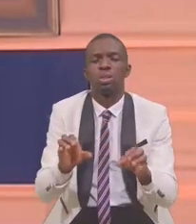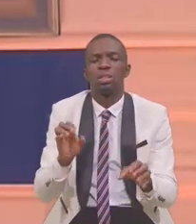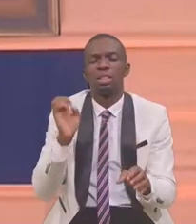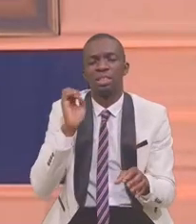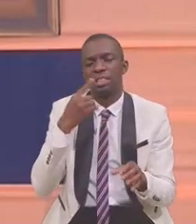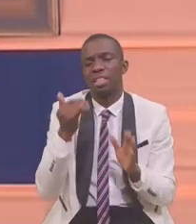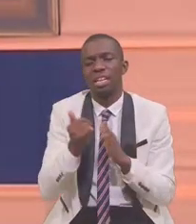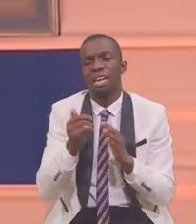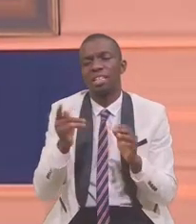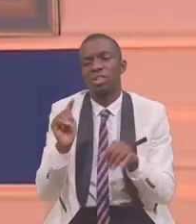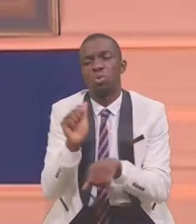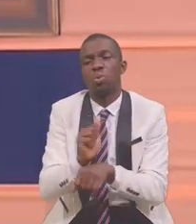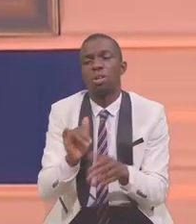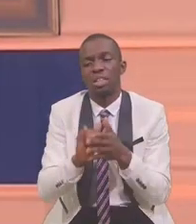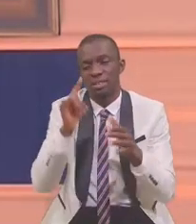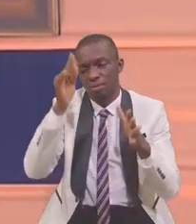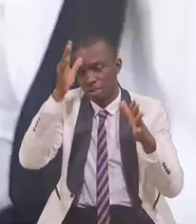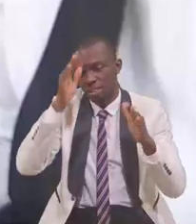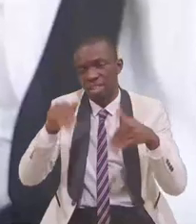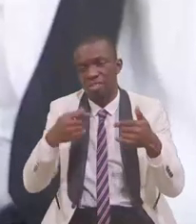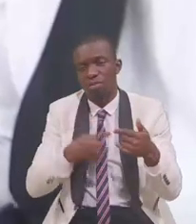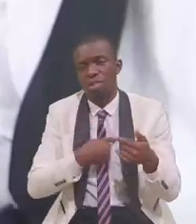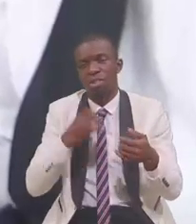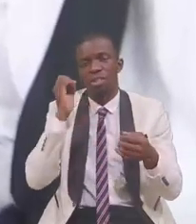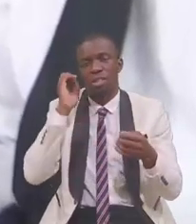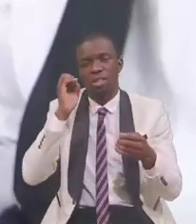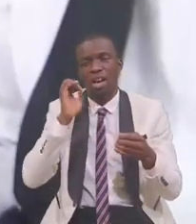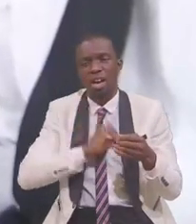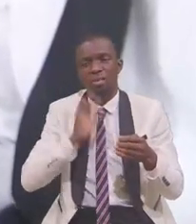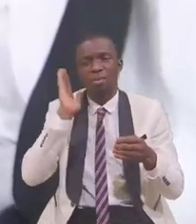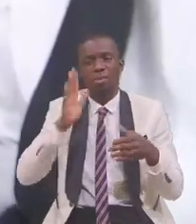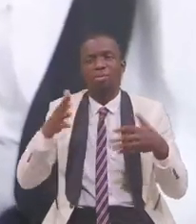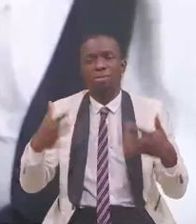donné l'œuvre maintenant. Je dis, il vous a donné l'œuvre maintenant.